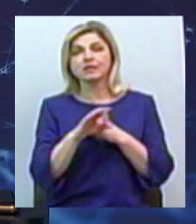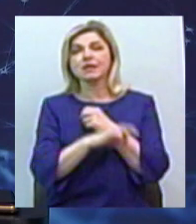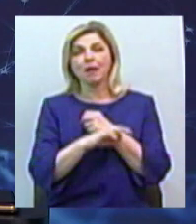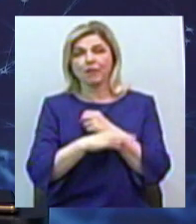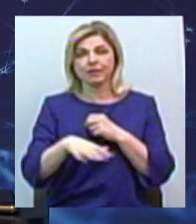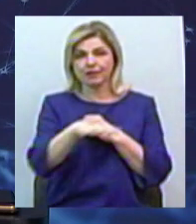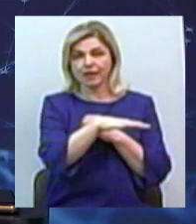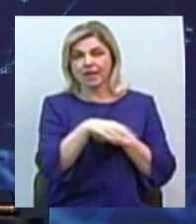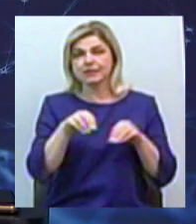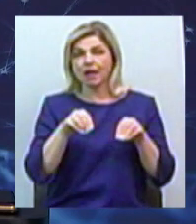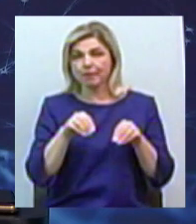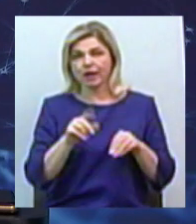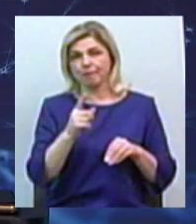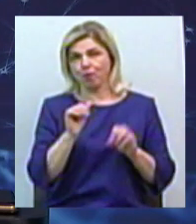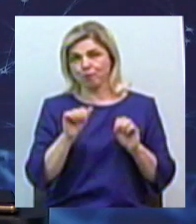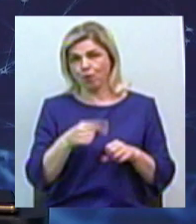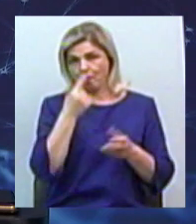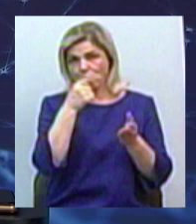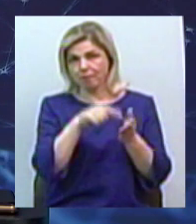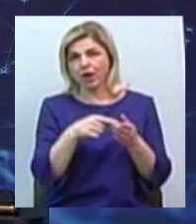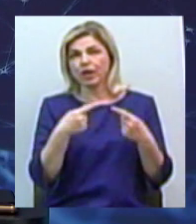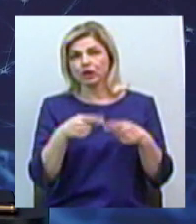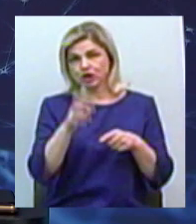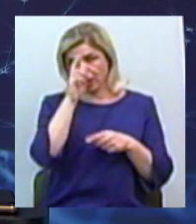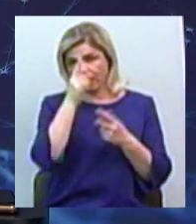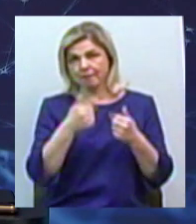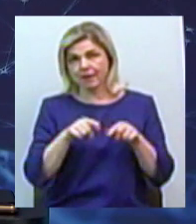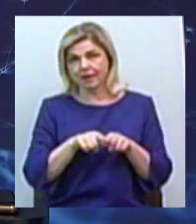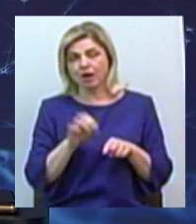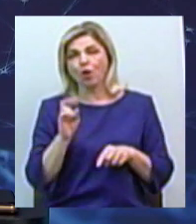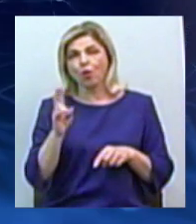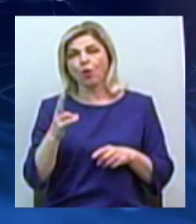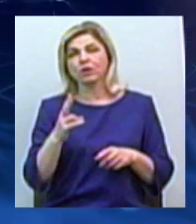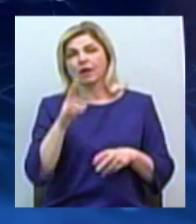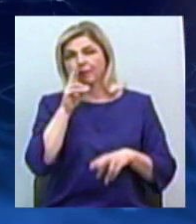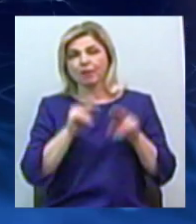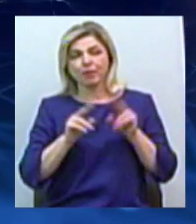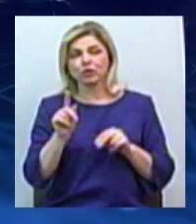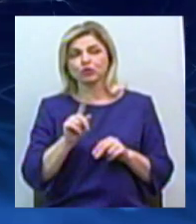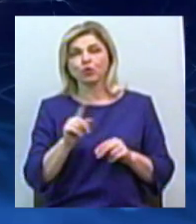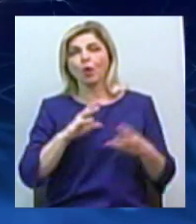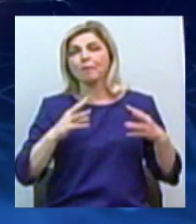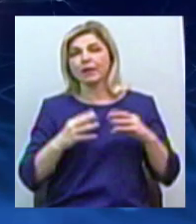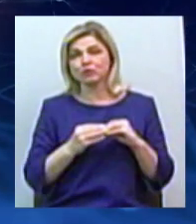потрапити в перспективі до іншої імперії. Тобто він сподівався, що підсумки Першої світової війни